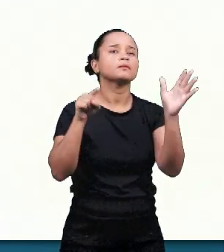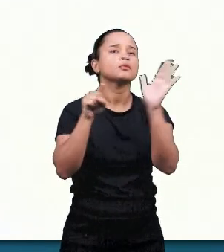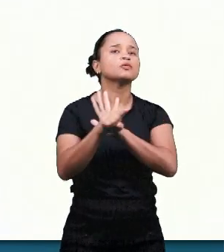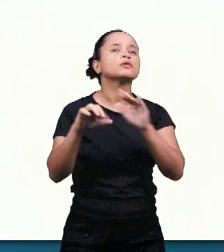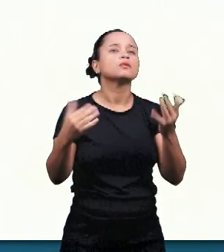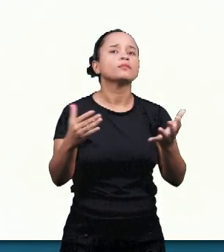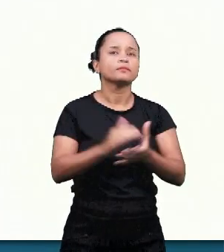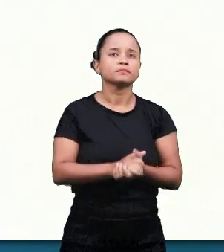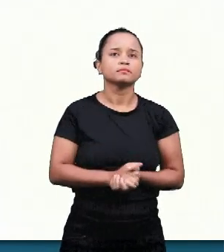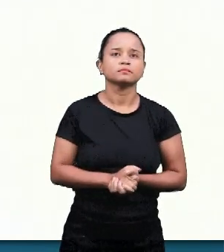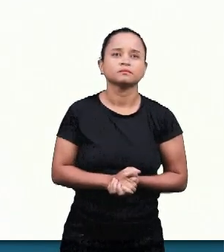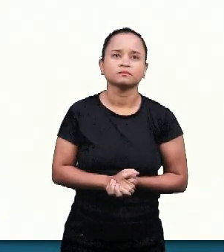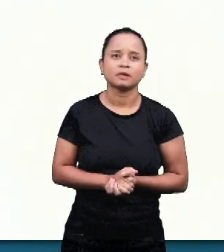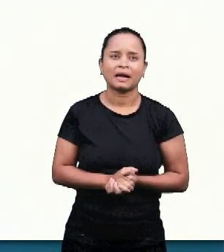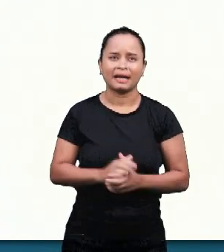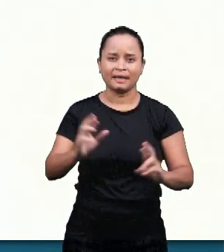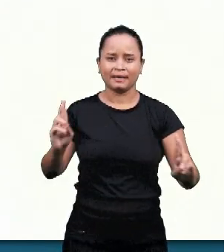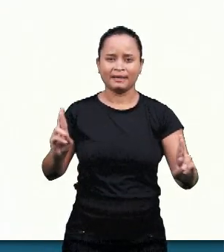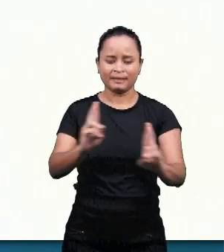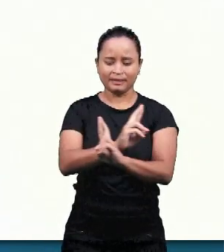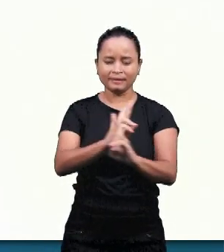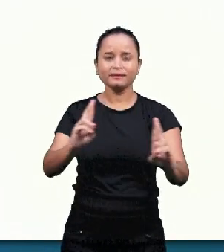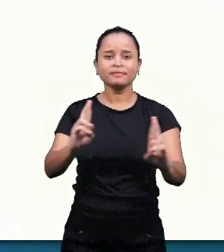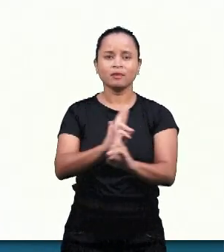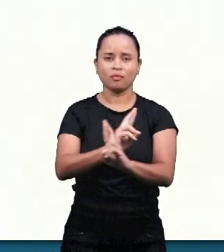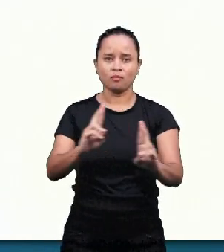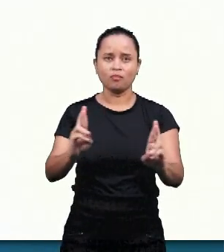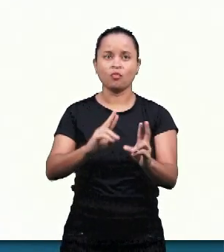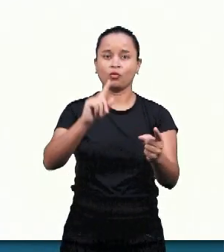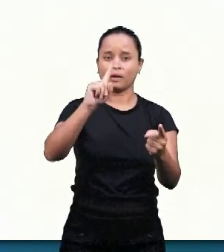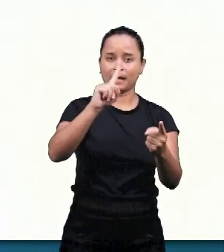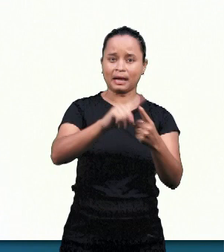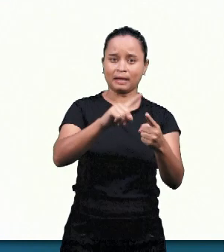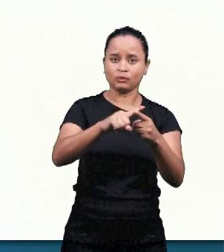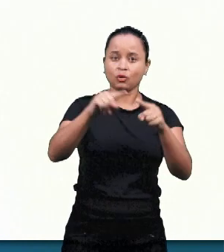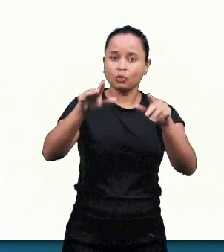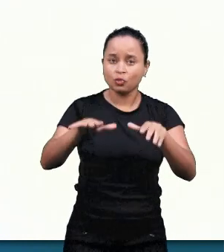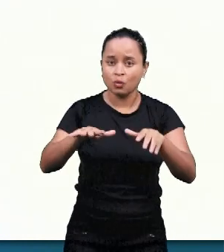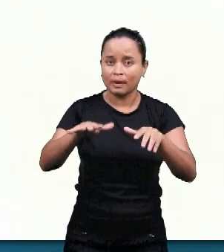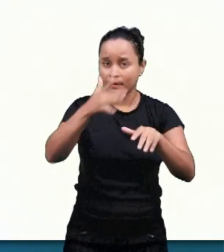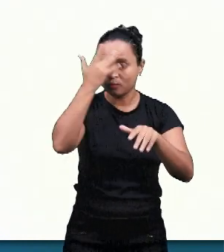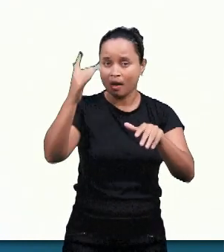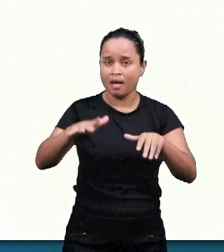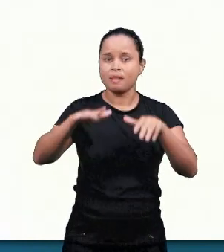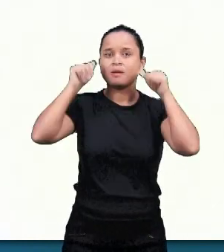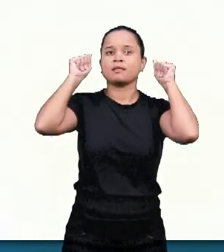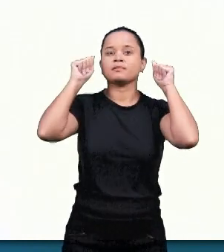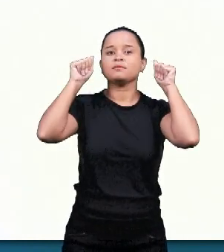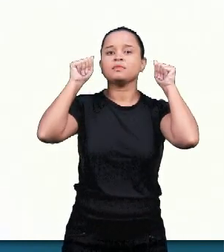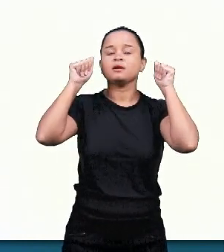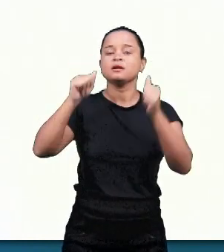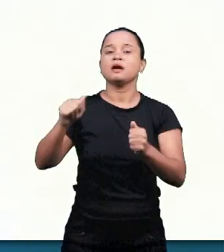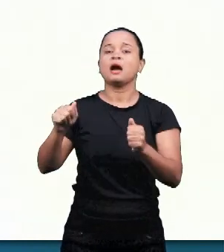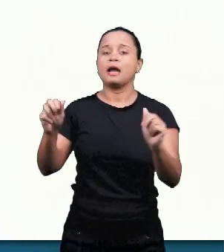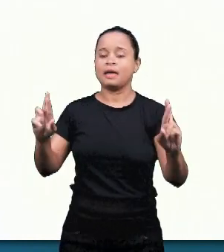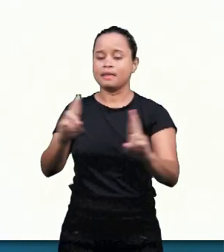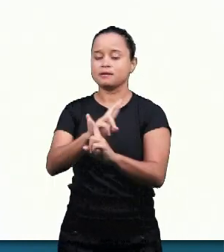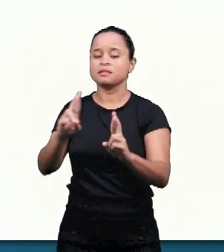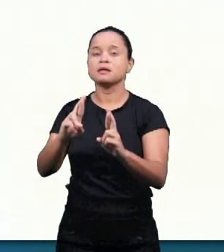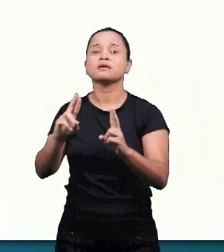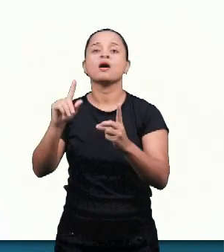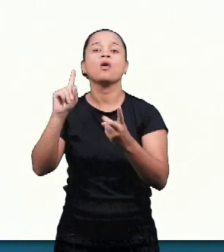entre l'anathème et l'apostate? Il est clair que la Bible, quand elle fait référence à